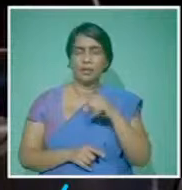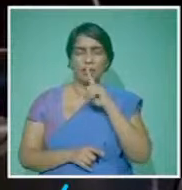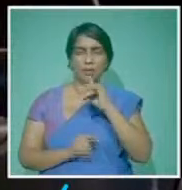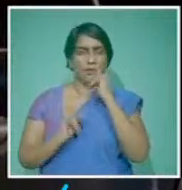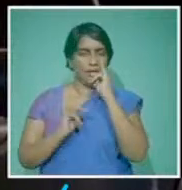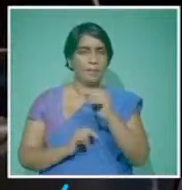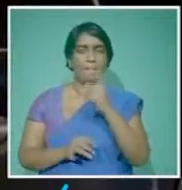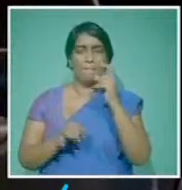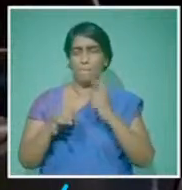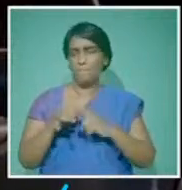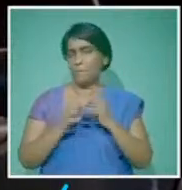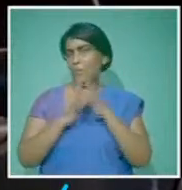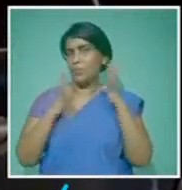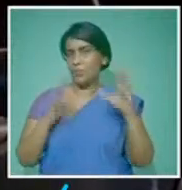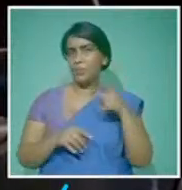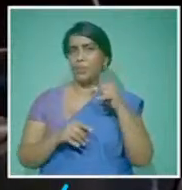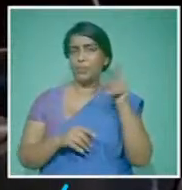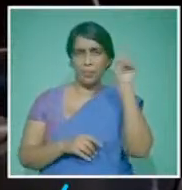බරපතල ප්‍රශ්නයක්.